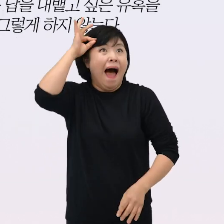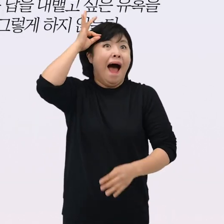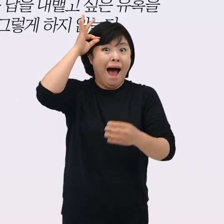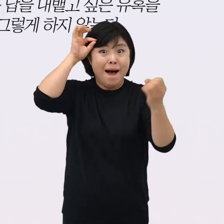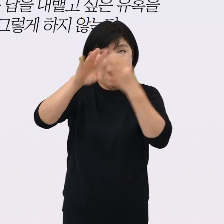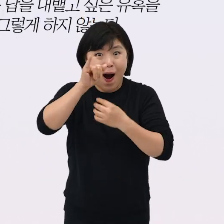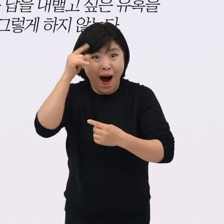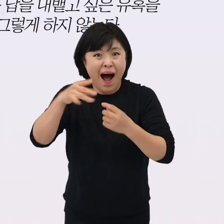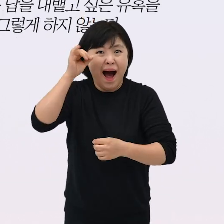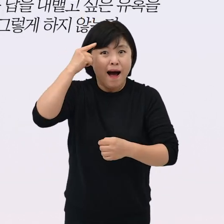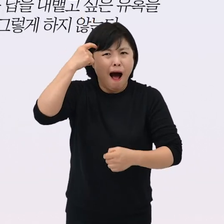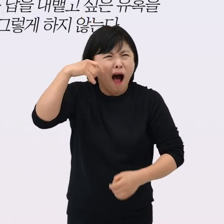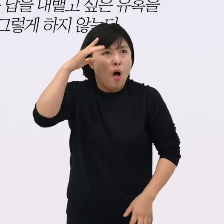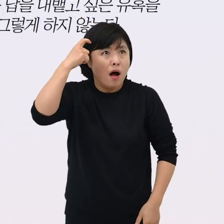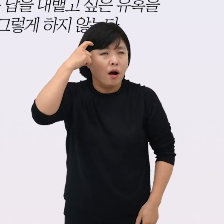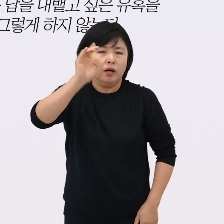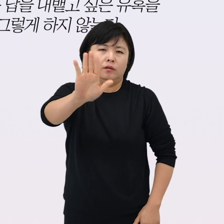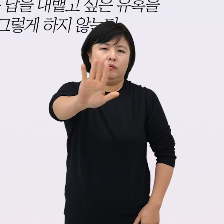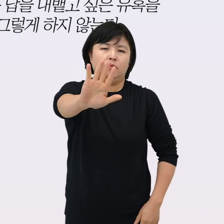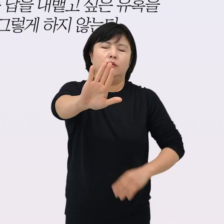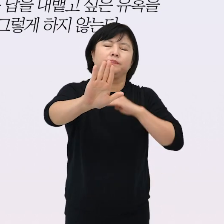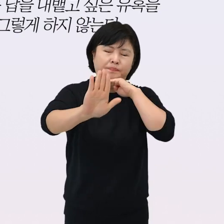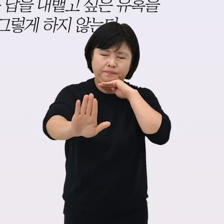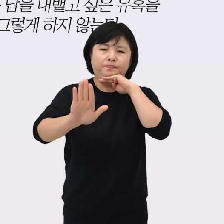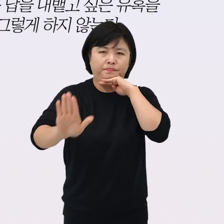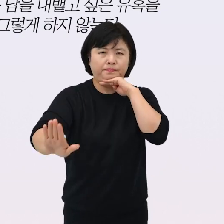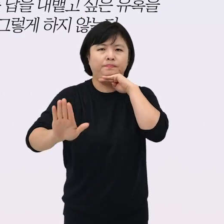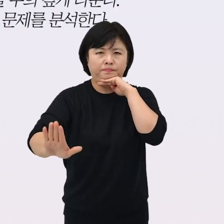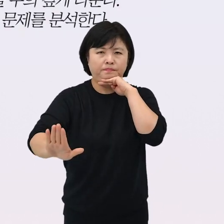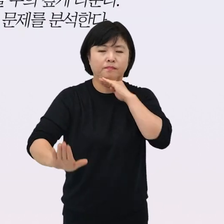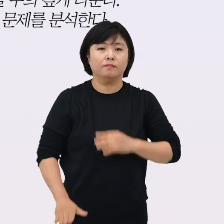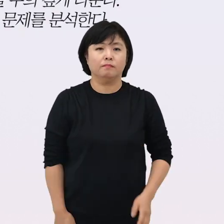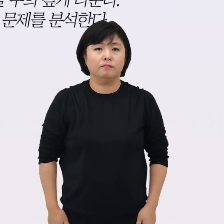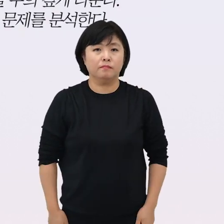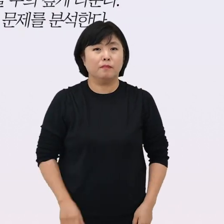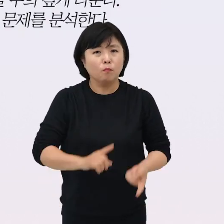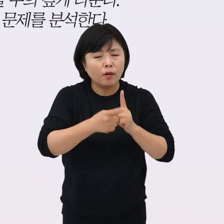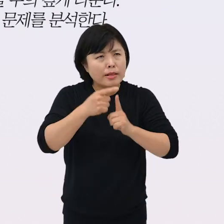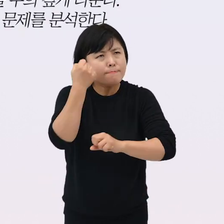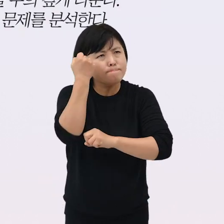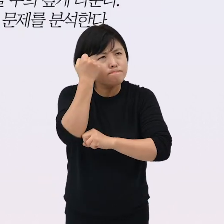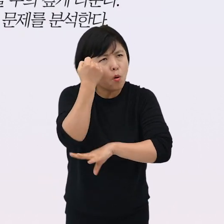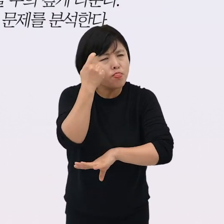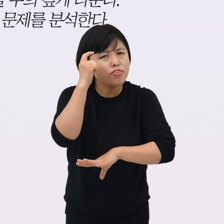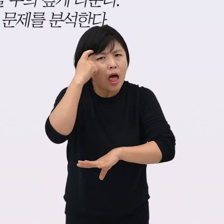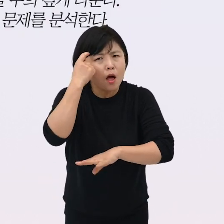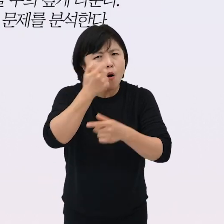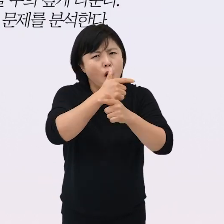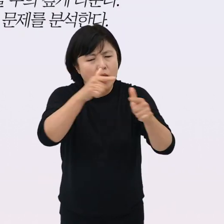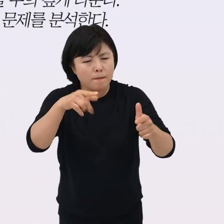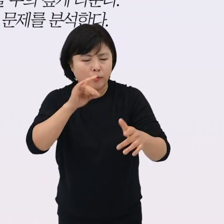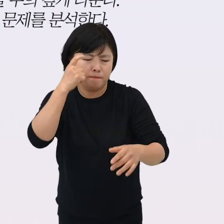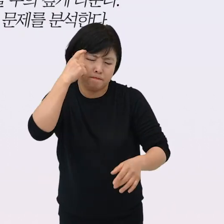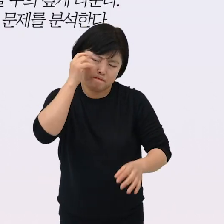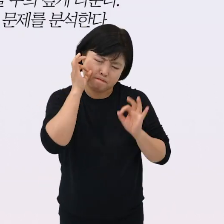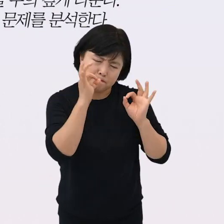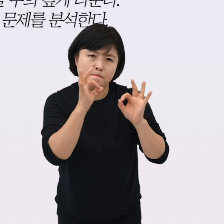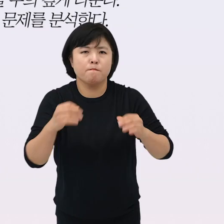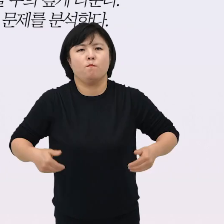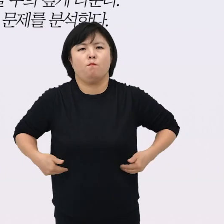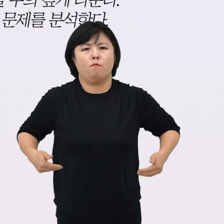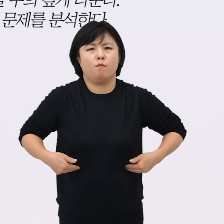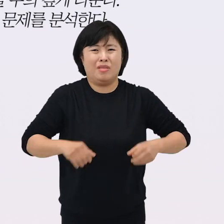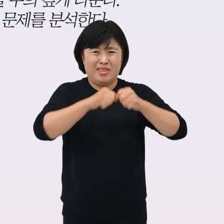곧장 떠오르는 답을 내뱉고 싶은 유혹을 느끼더라도 그렇게 하지 않는다. 대신 개념들을 주의 깊게 다룬다.